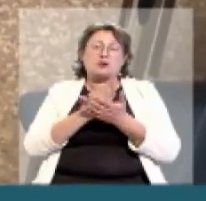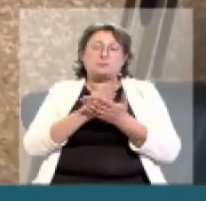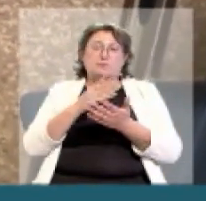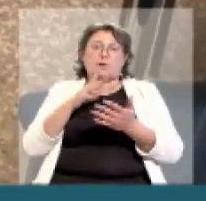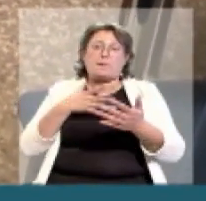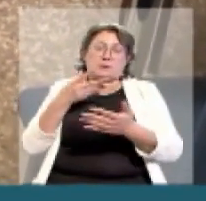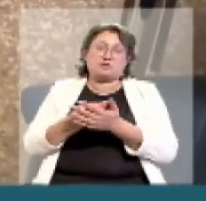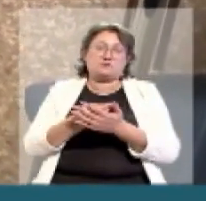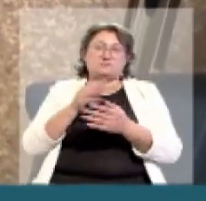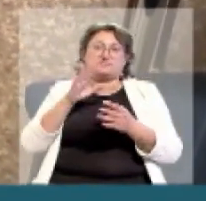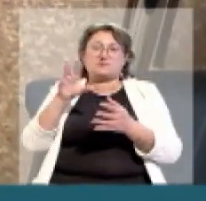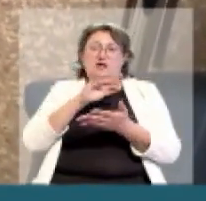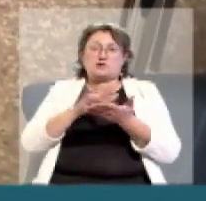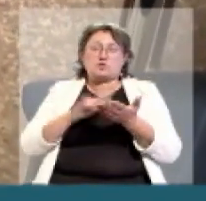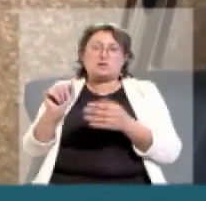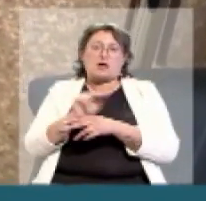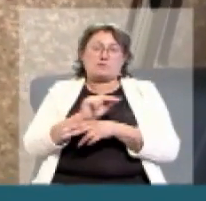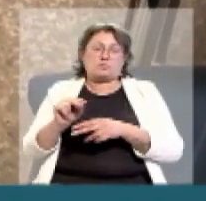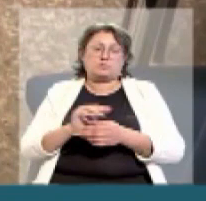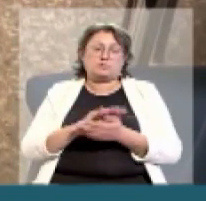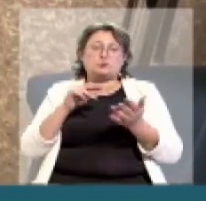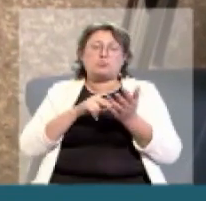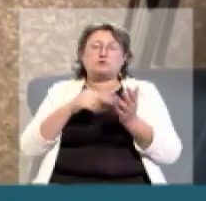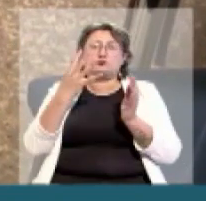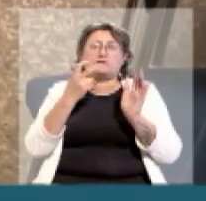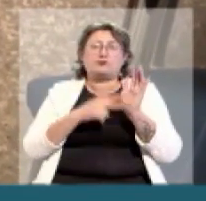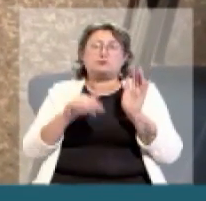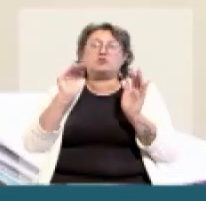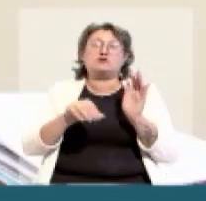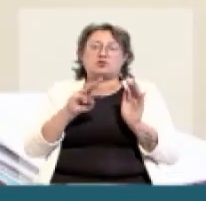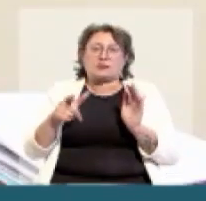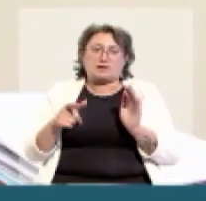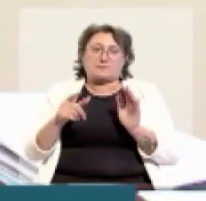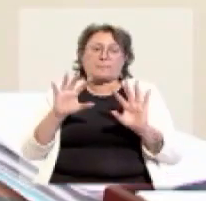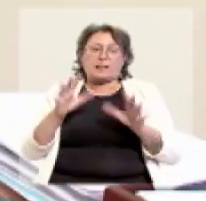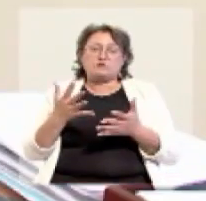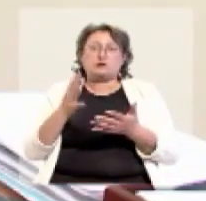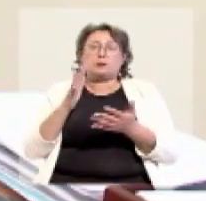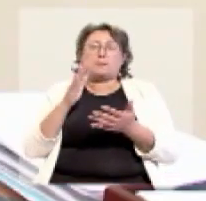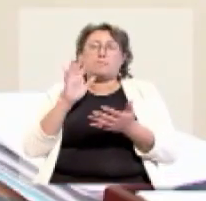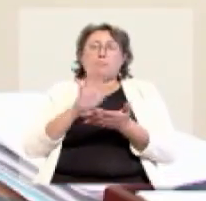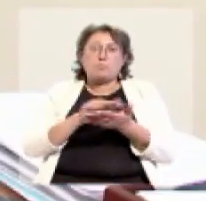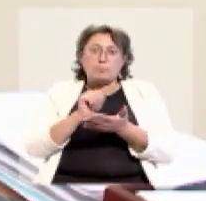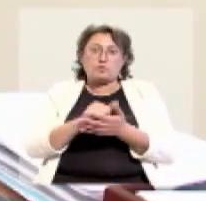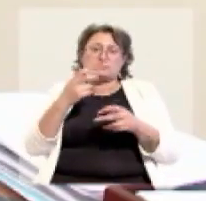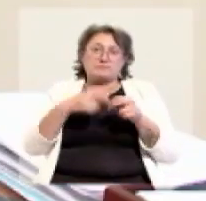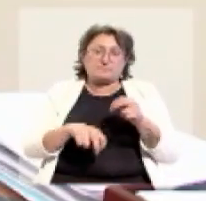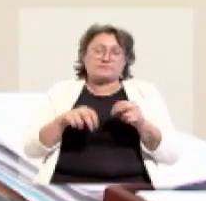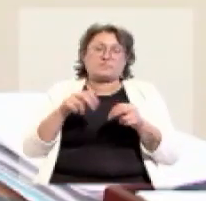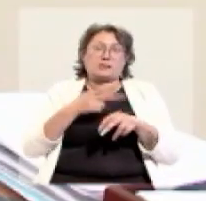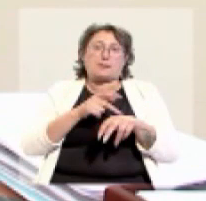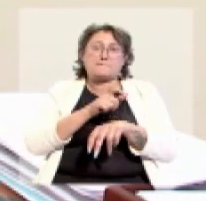наблюдением, оплачивает все расходы на ремонт. Стоимость 480 тысяч тенге. В случае порчи осужденным данного электронного